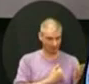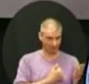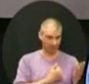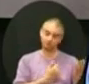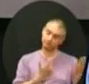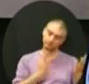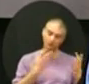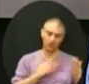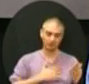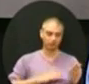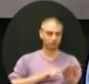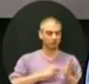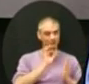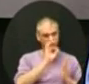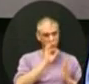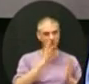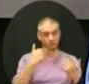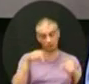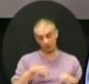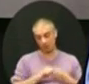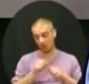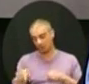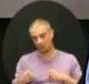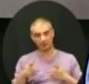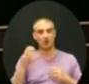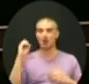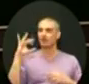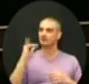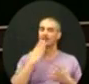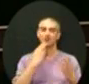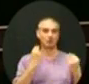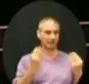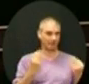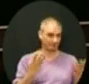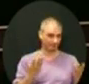בכל שאיפותיך, שיהיו כאן או כאן. אור ישראלי כתבנו, תודה רבה לך. תודה, הדס.